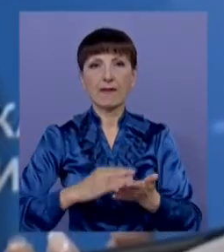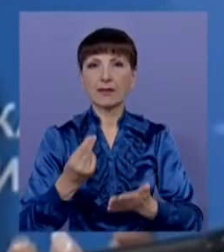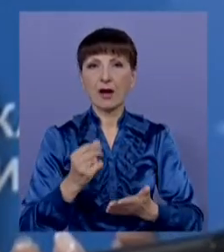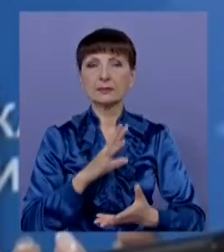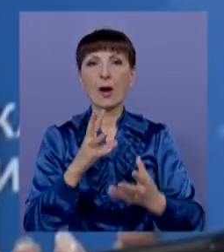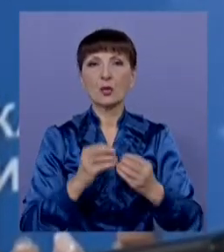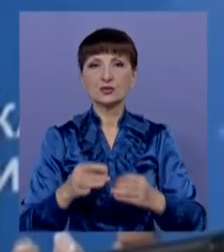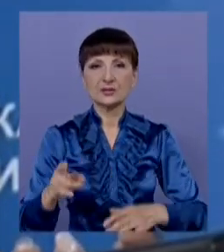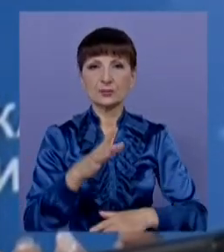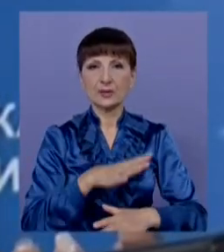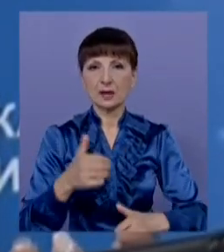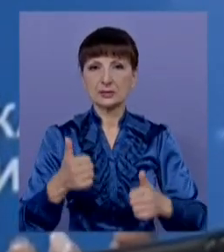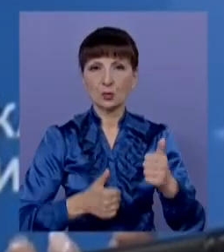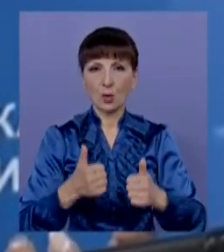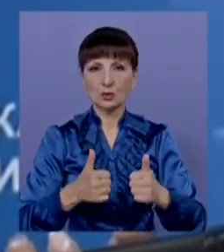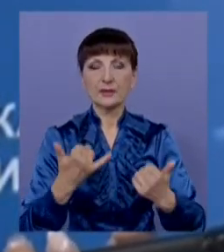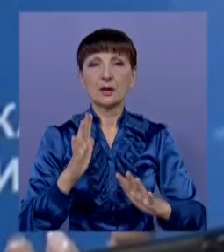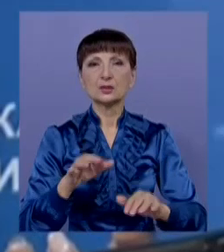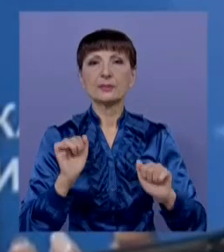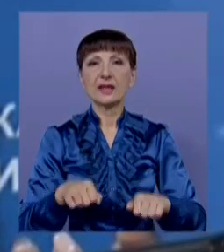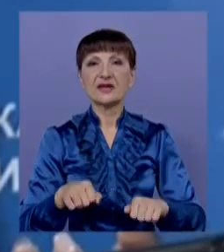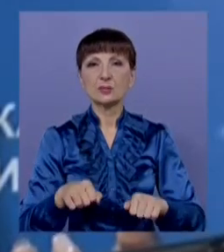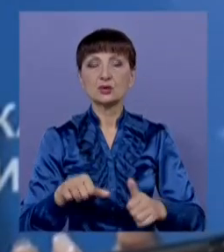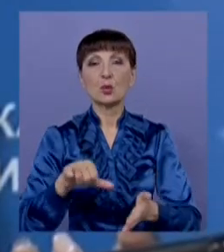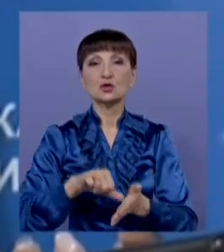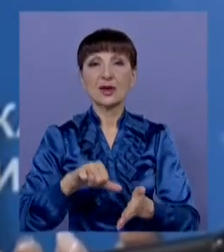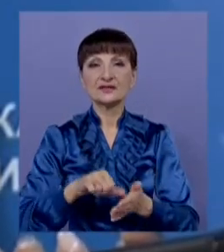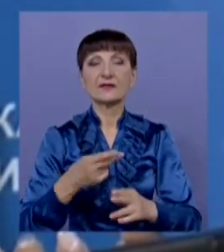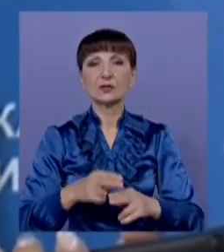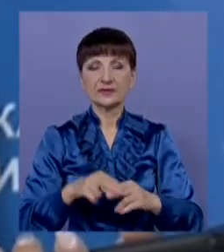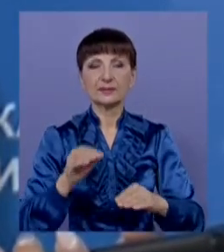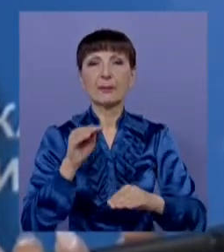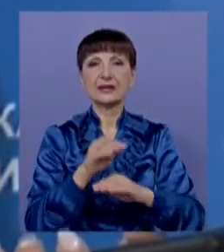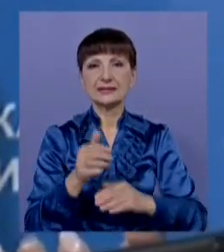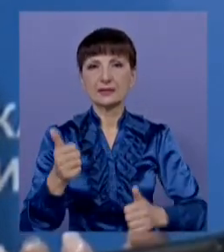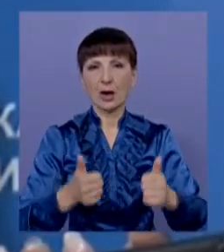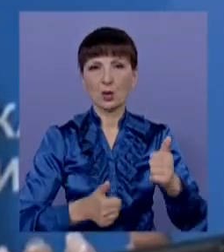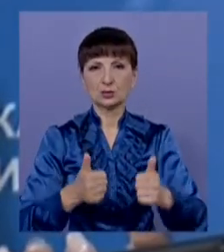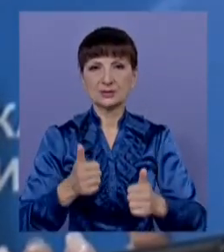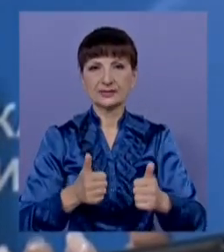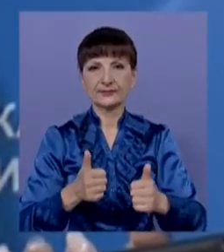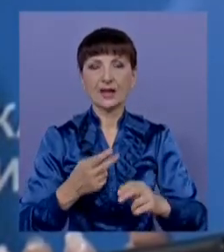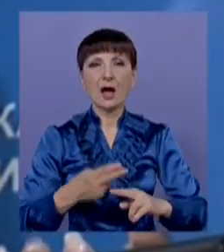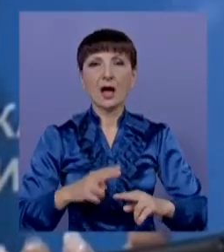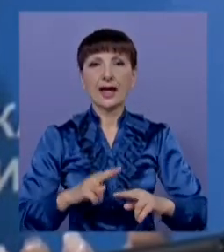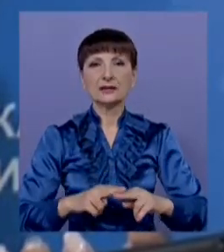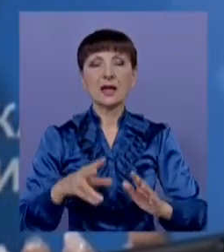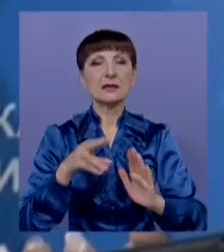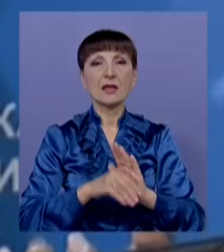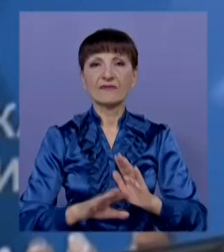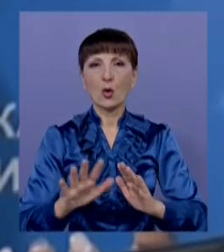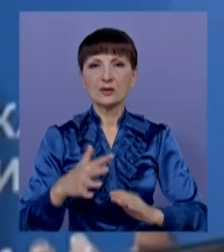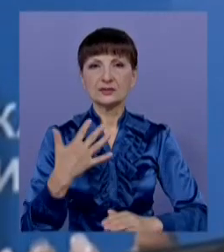общему республиканскому конкурсу, теперь будут иметь возможность участвовать вот в этом дополнительном конкурсе. Это не входит